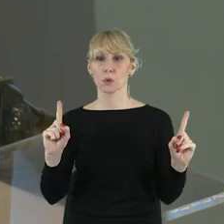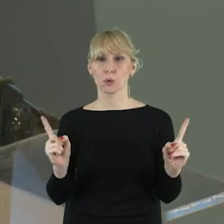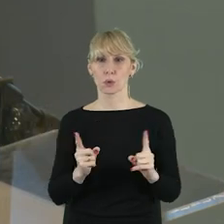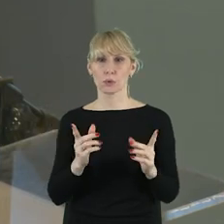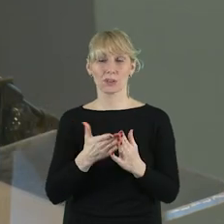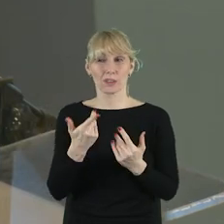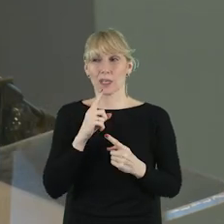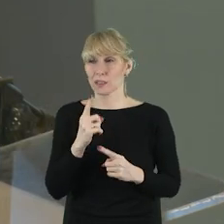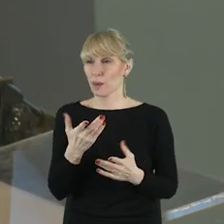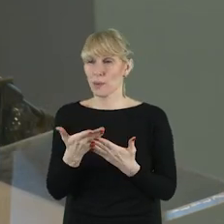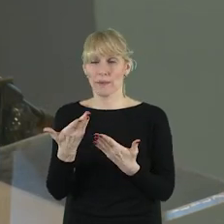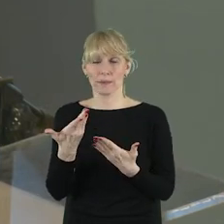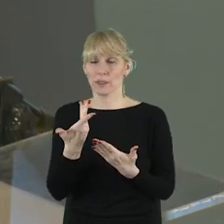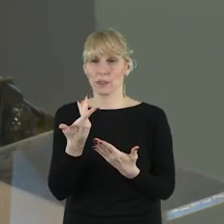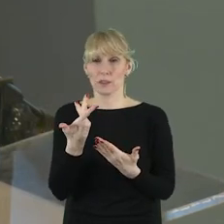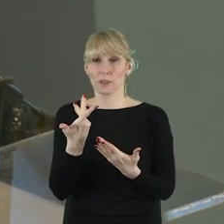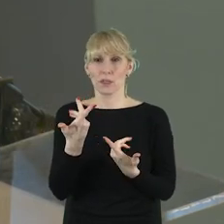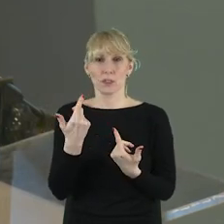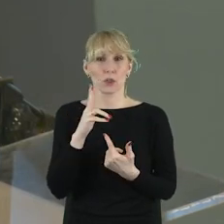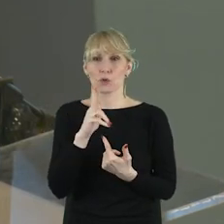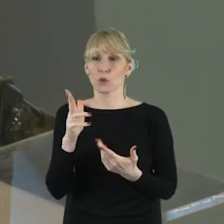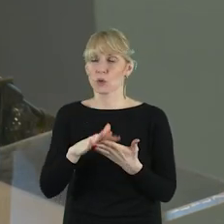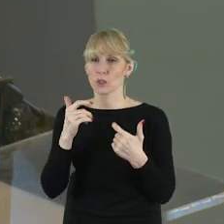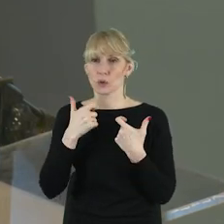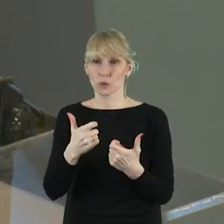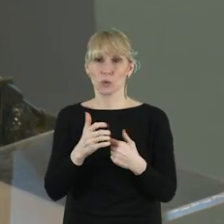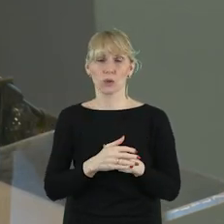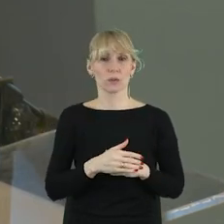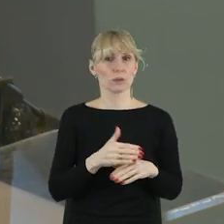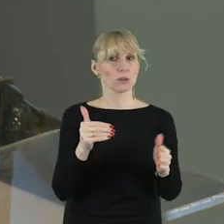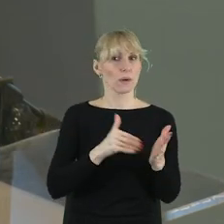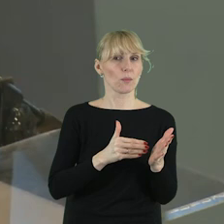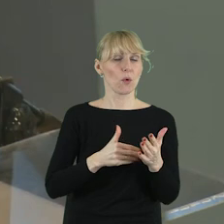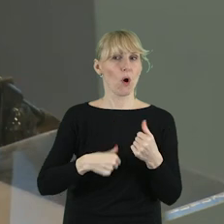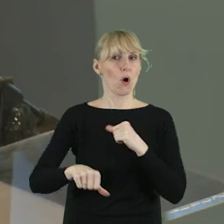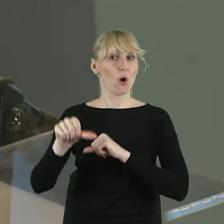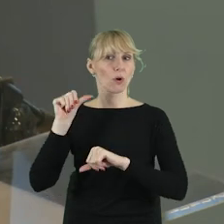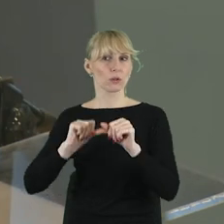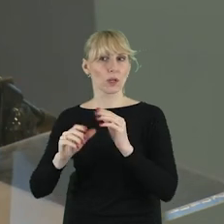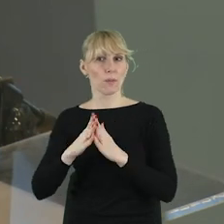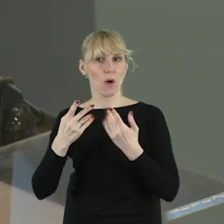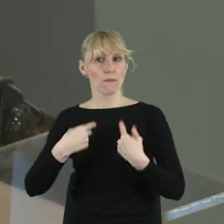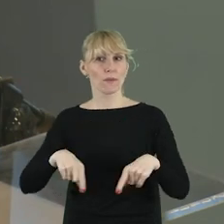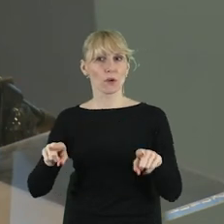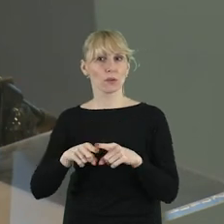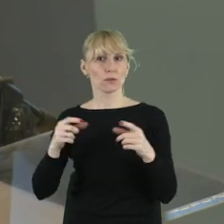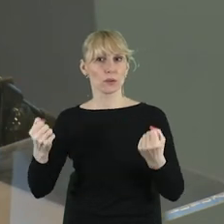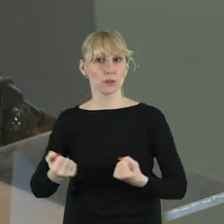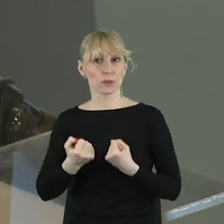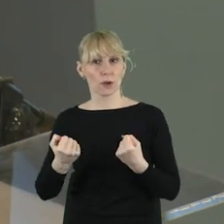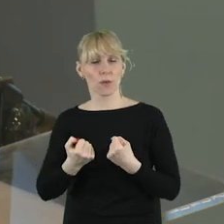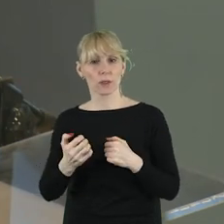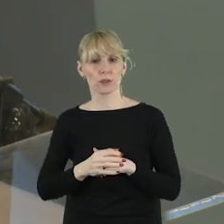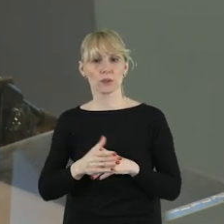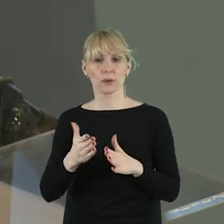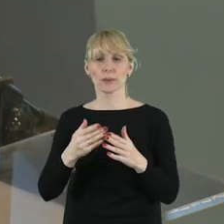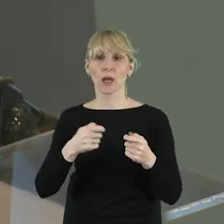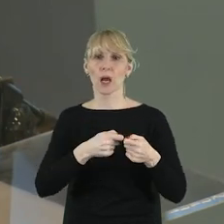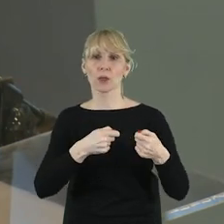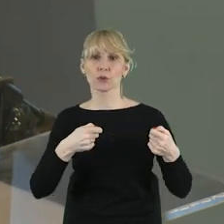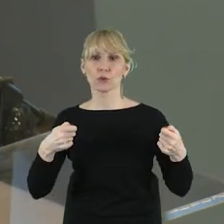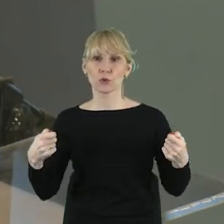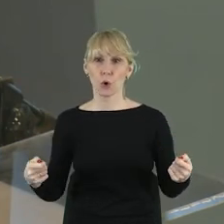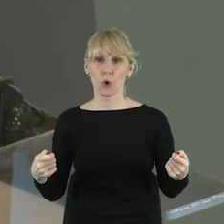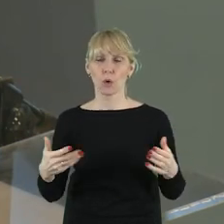wykonywać czynności, aby ta ciągłość była zachowana. Cieszę